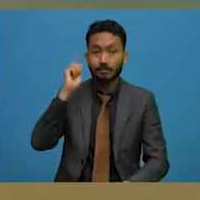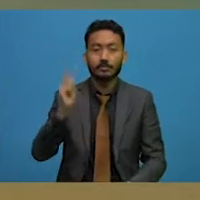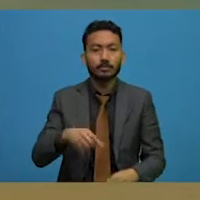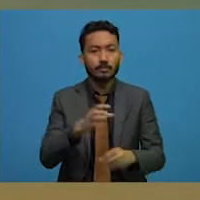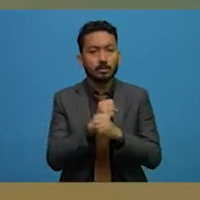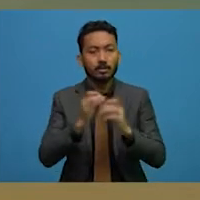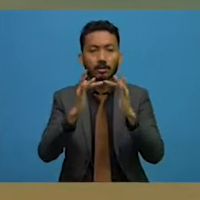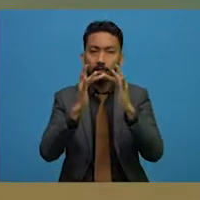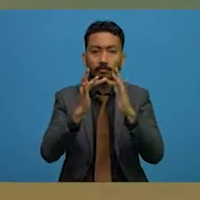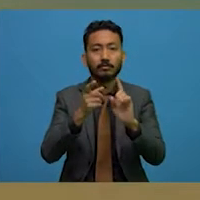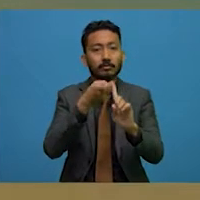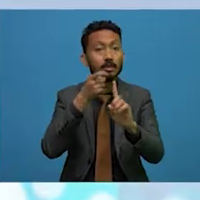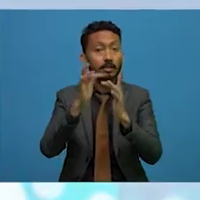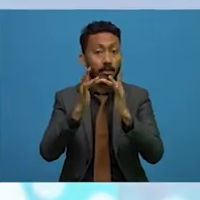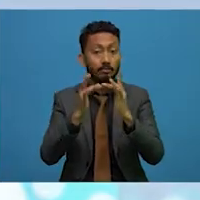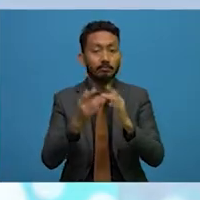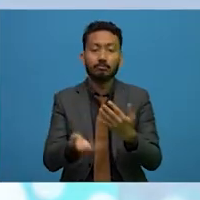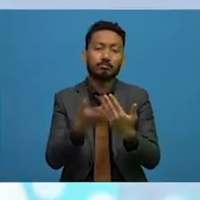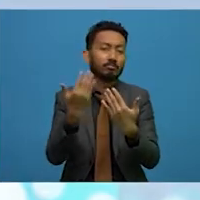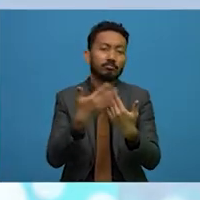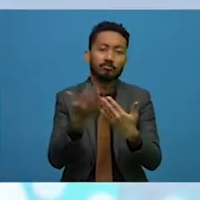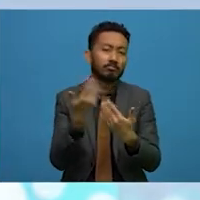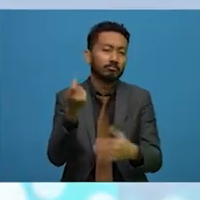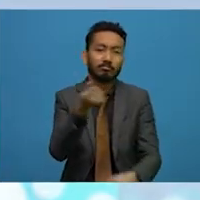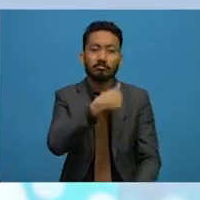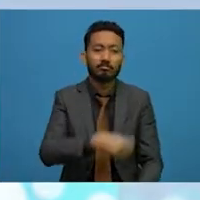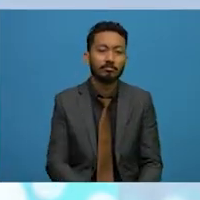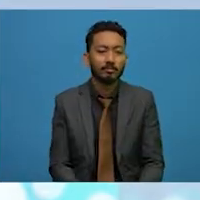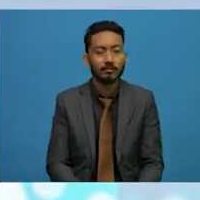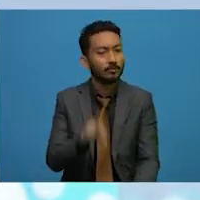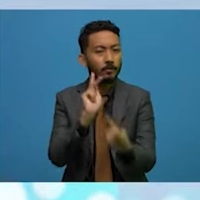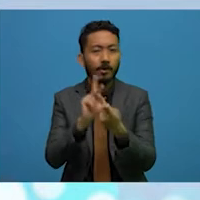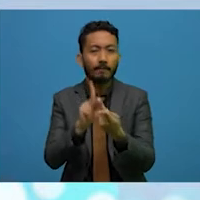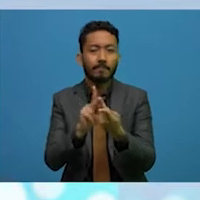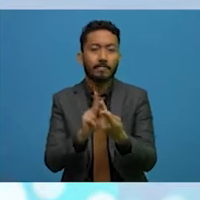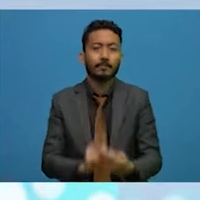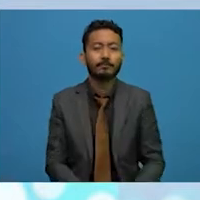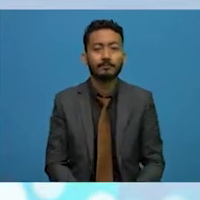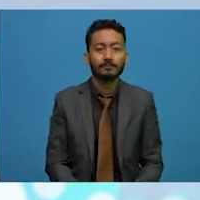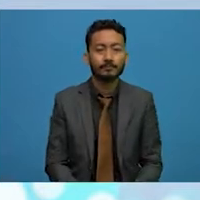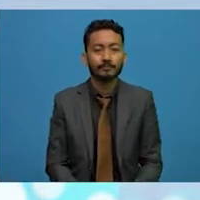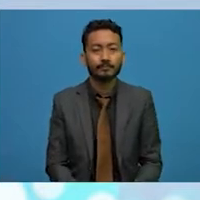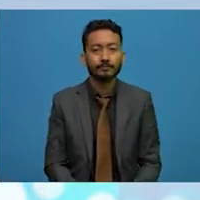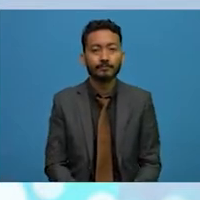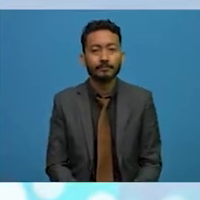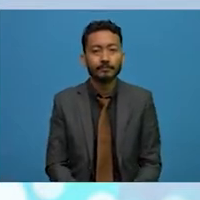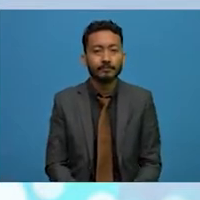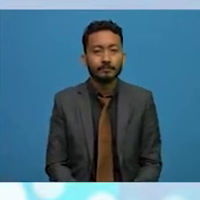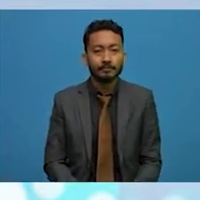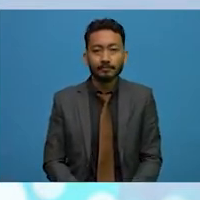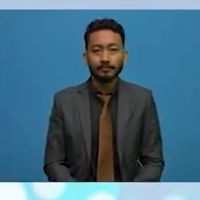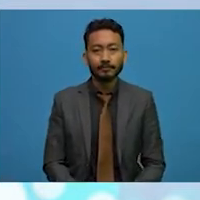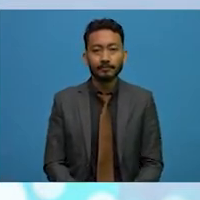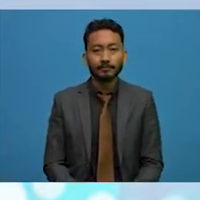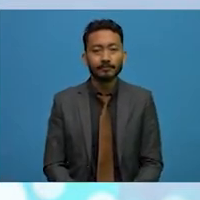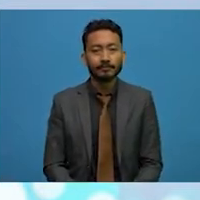atau internet dengan mudah dan sesuai digunakan bagi menggambarkan jalan cerita. Sebagaimana yang